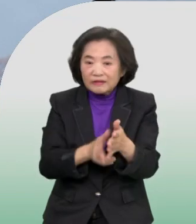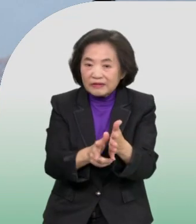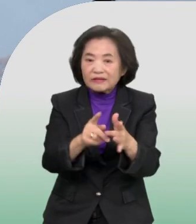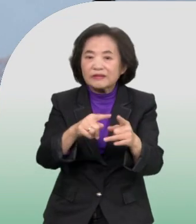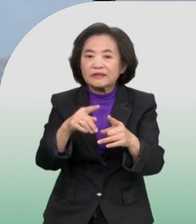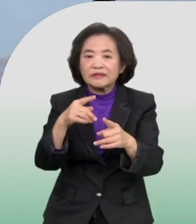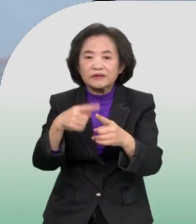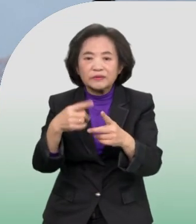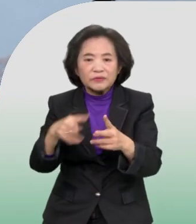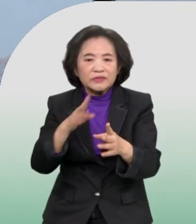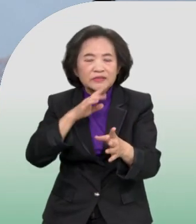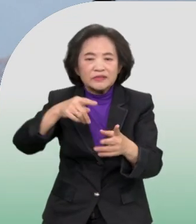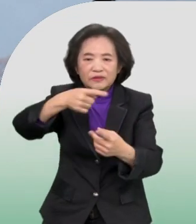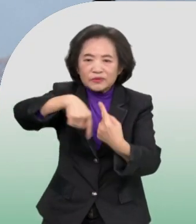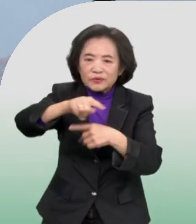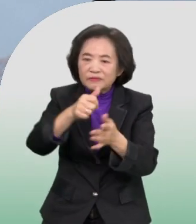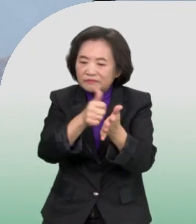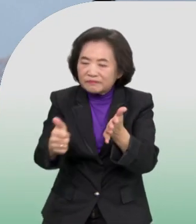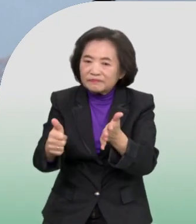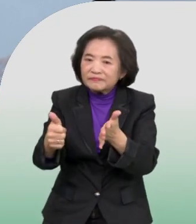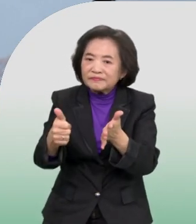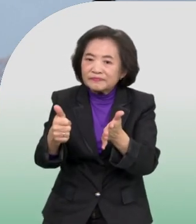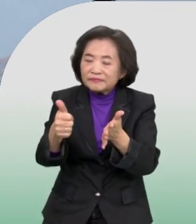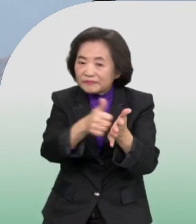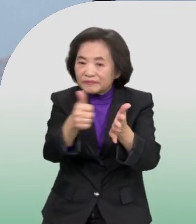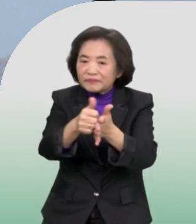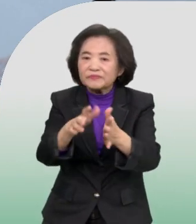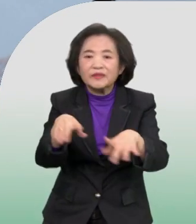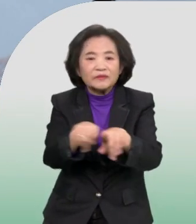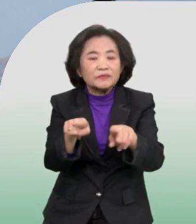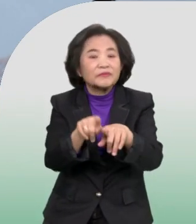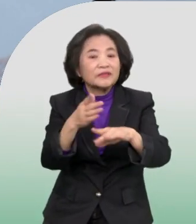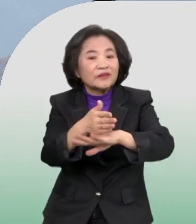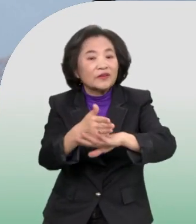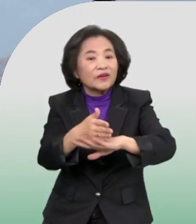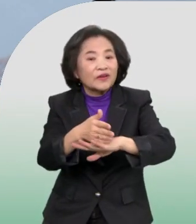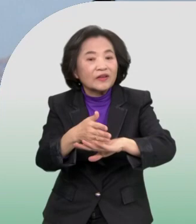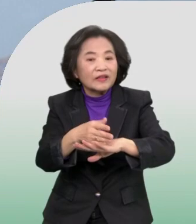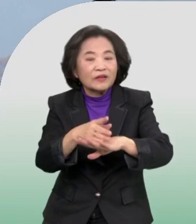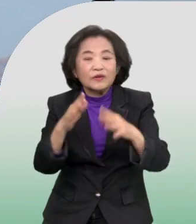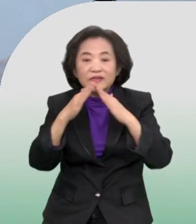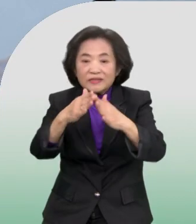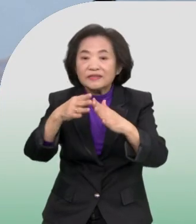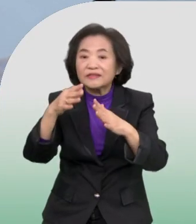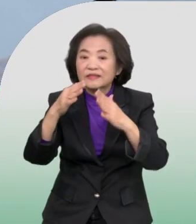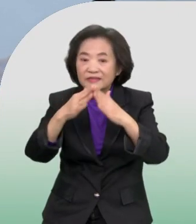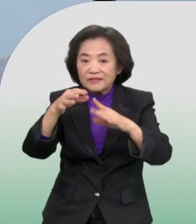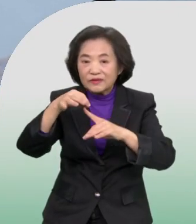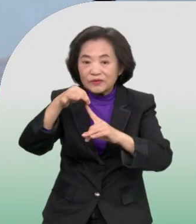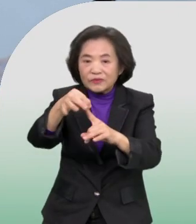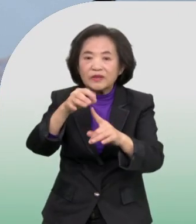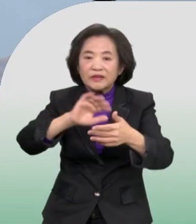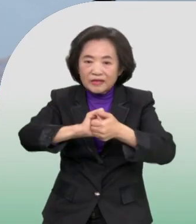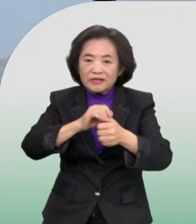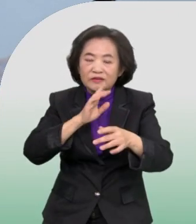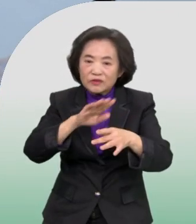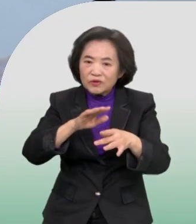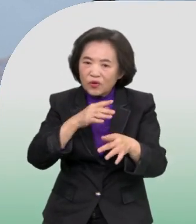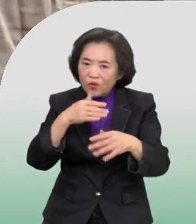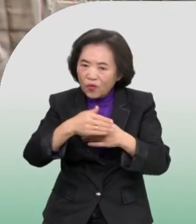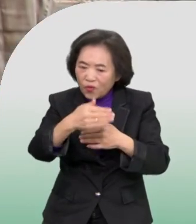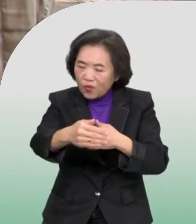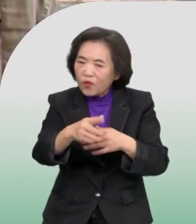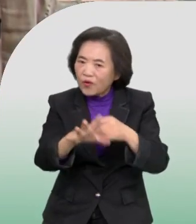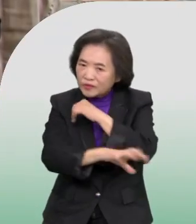他在转乘当地的一般公路客运。或者是市公车会有基本里程的一个优